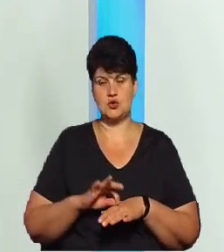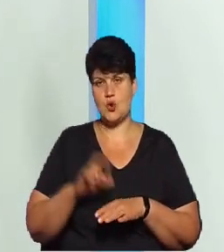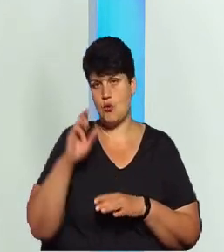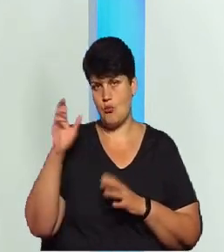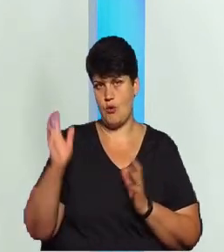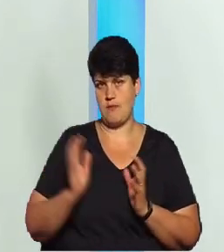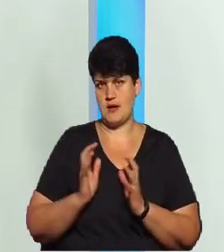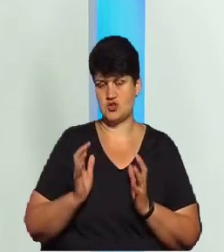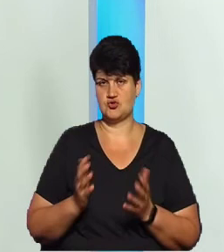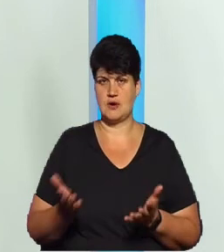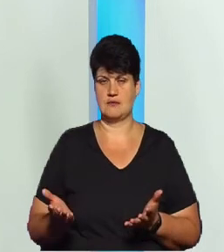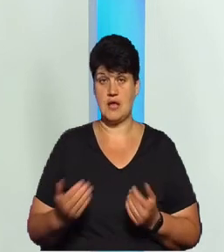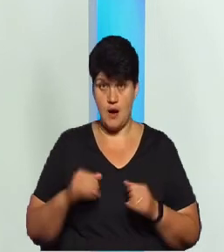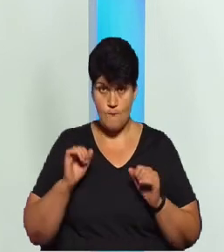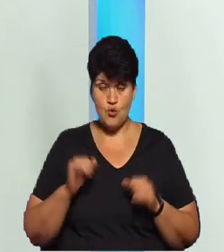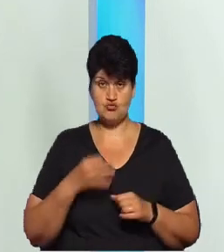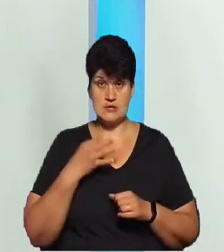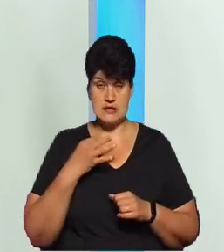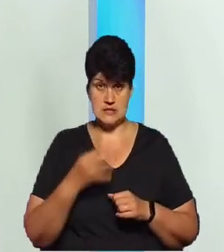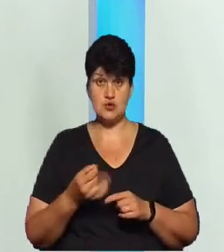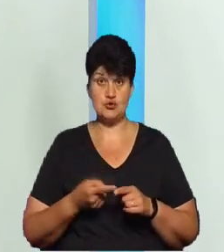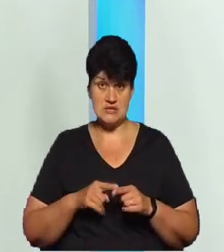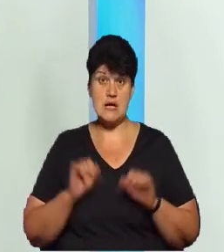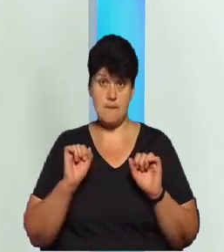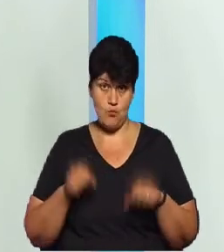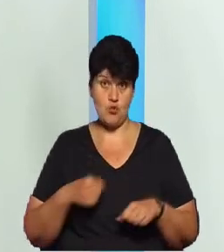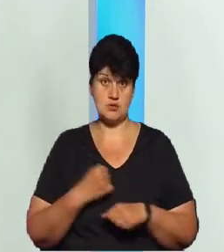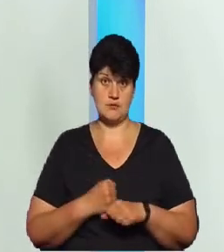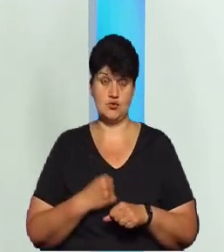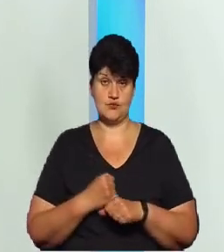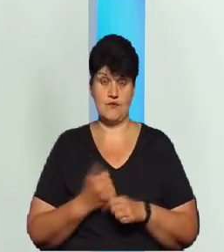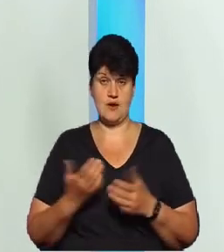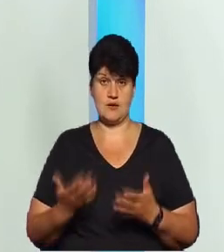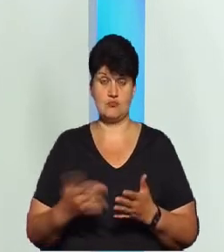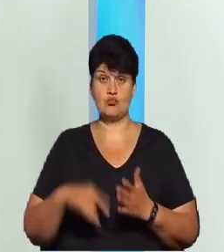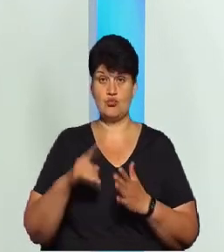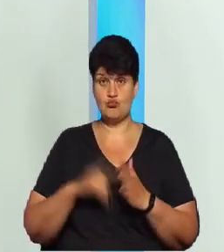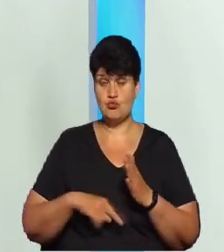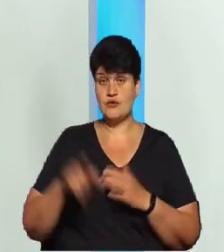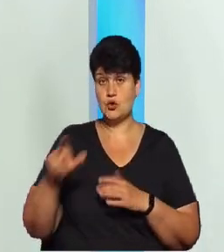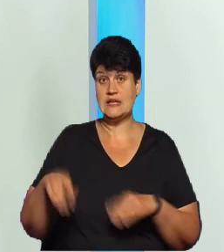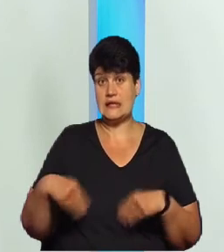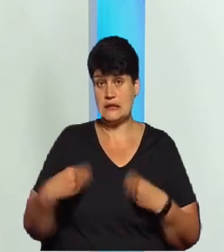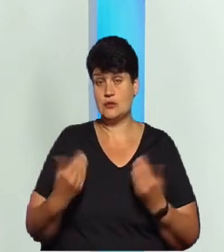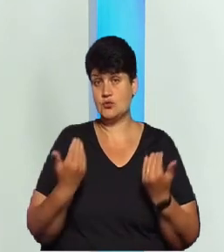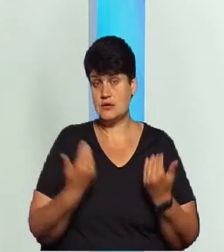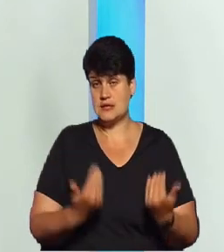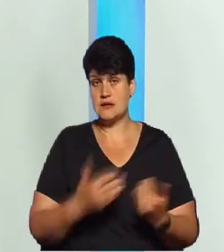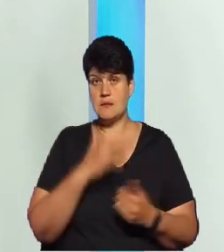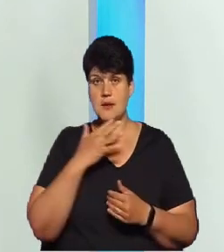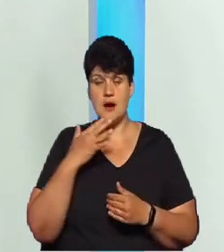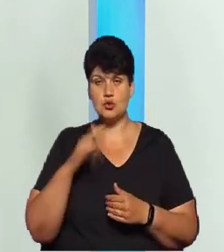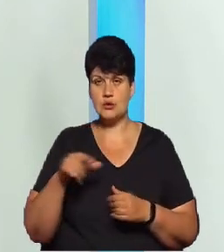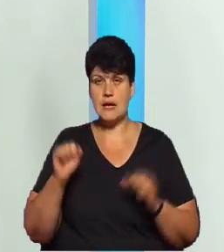можу сказати, як пастор, що це може працювати, що це працює. По вірі людини дається її. І багато людей, вони можуть дійсно не захворіти,